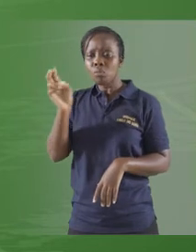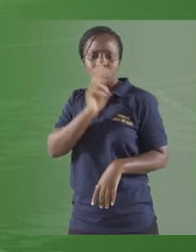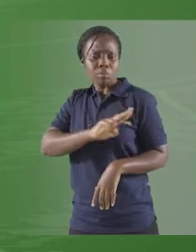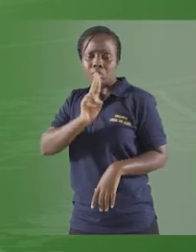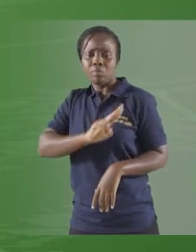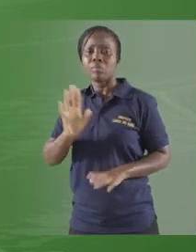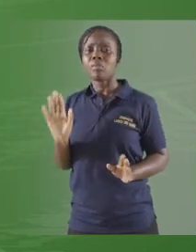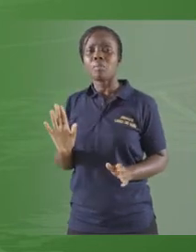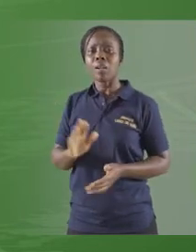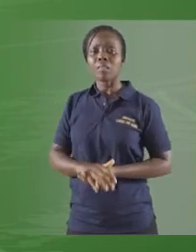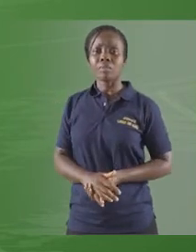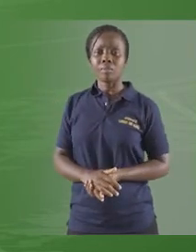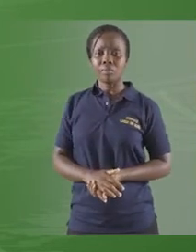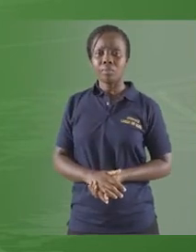ailleurs,